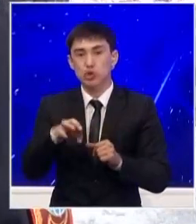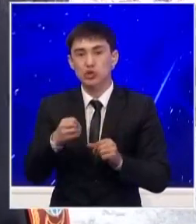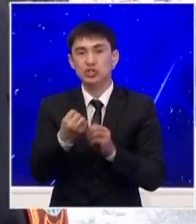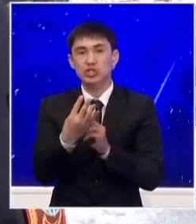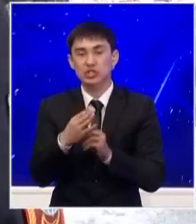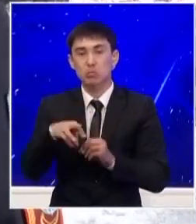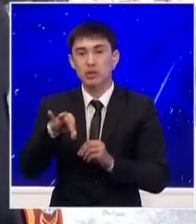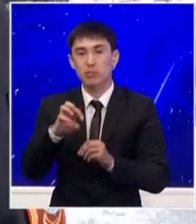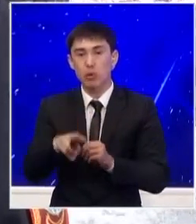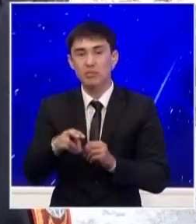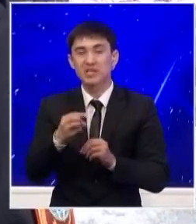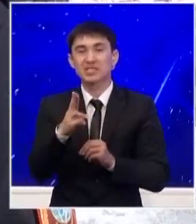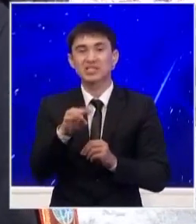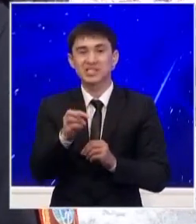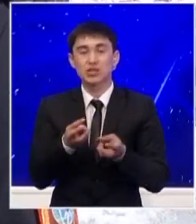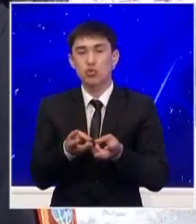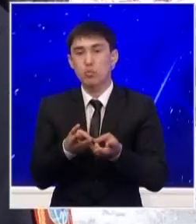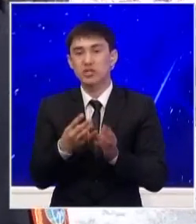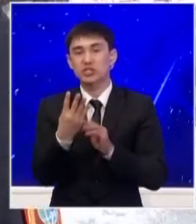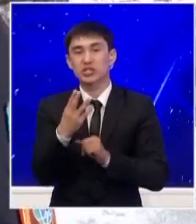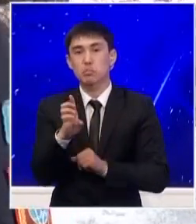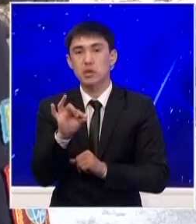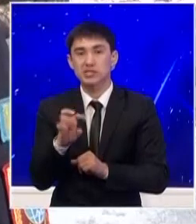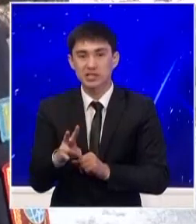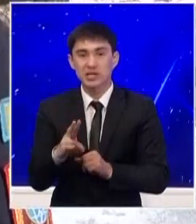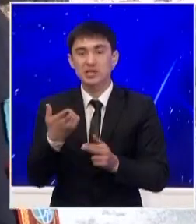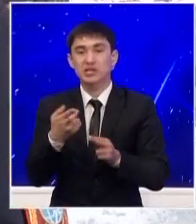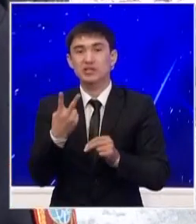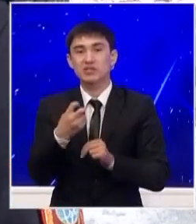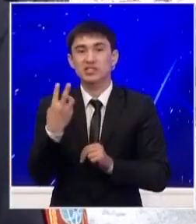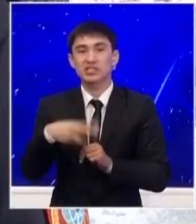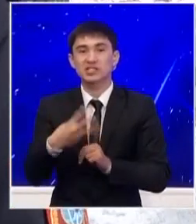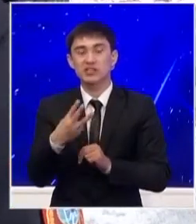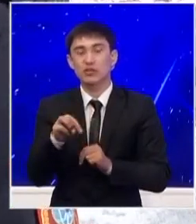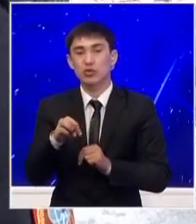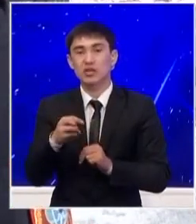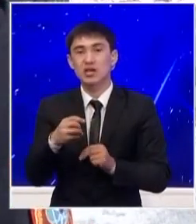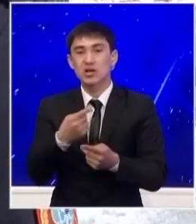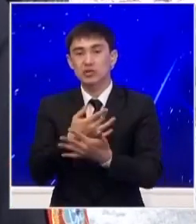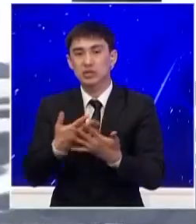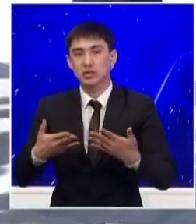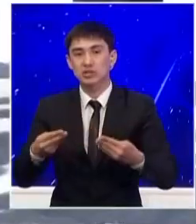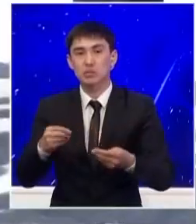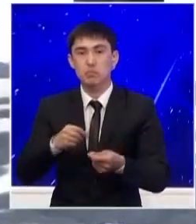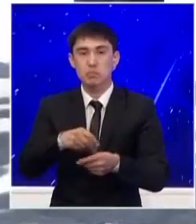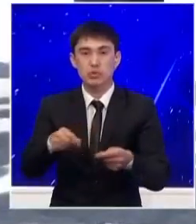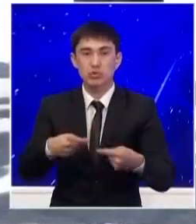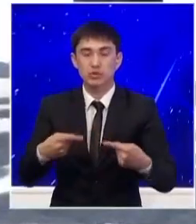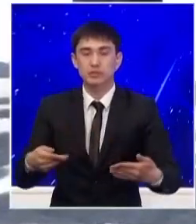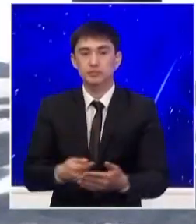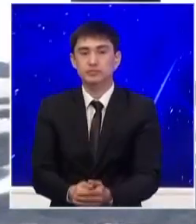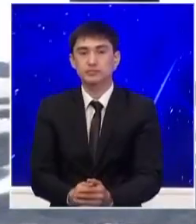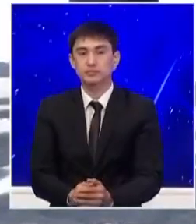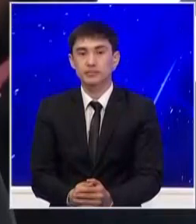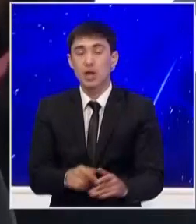мотопомп, 4 тонны дизельного топлива, 4 тонны бензина и 232 тонны инертных материалов. Несмотря на